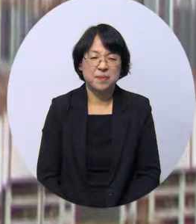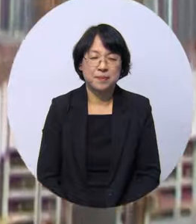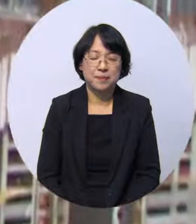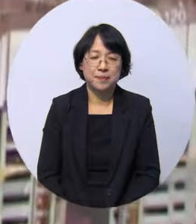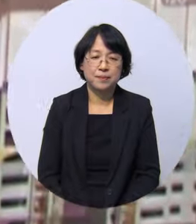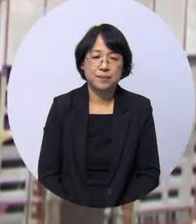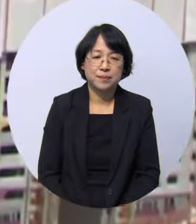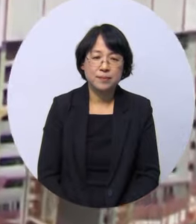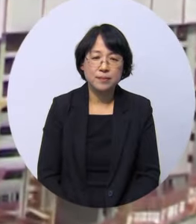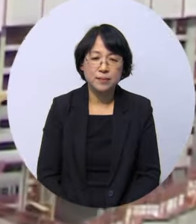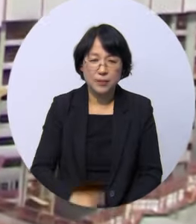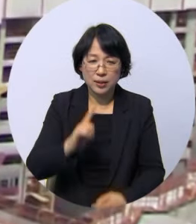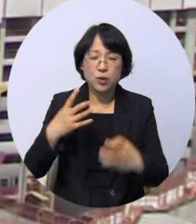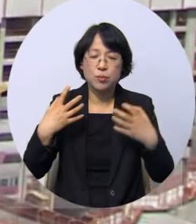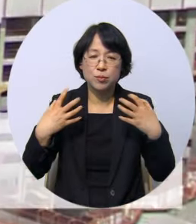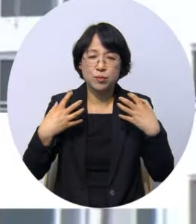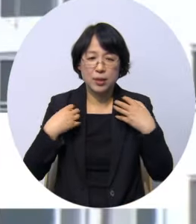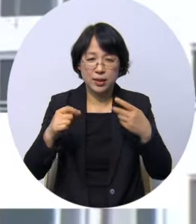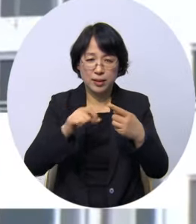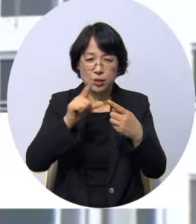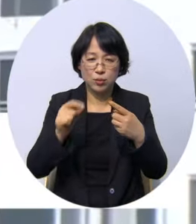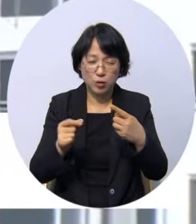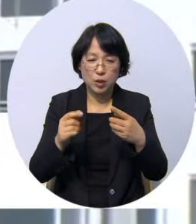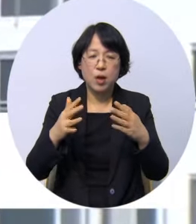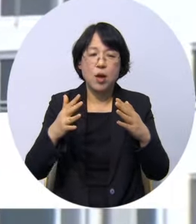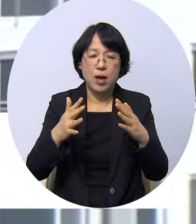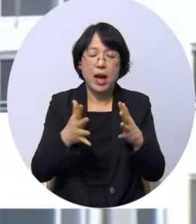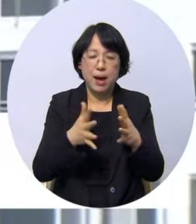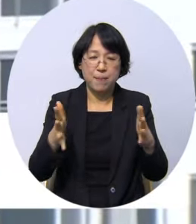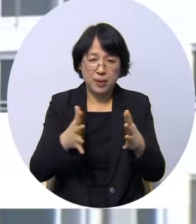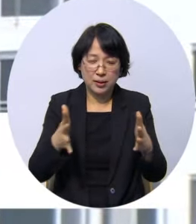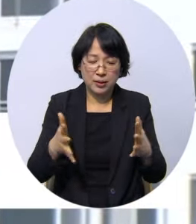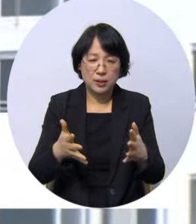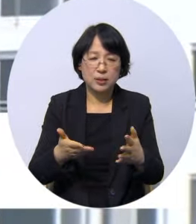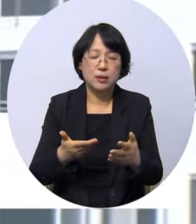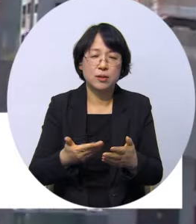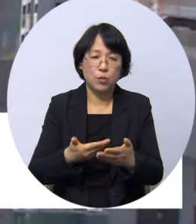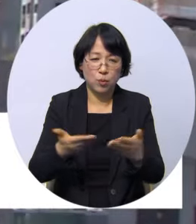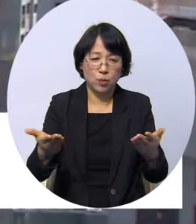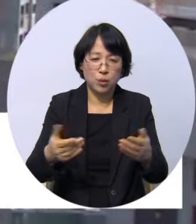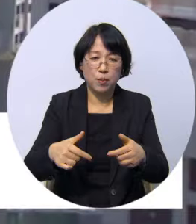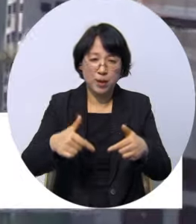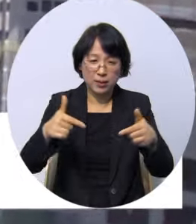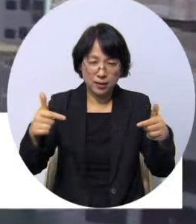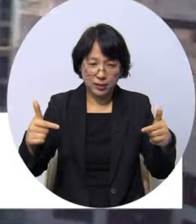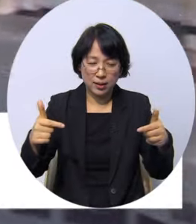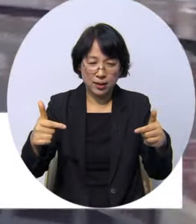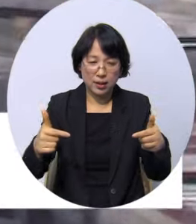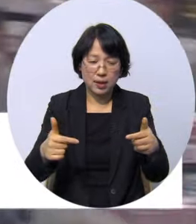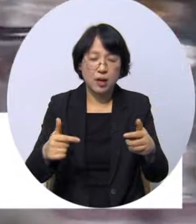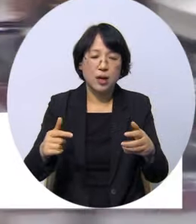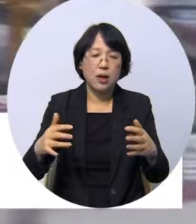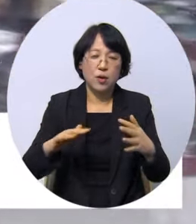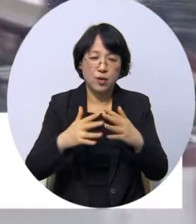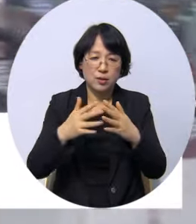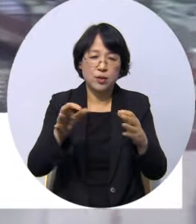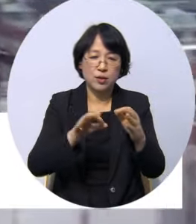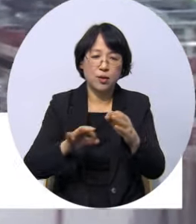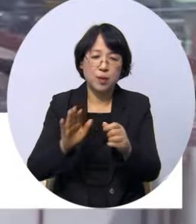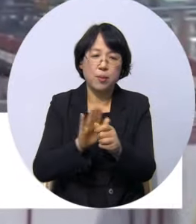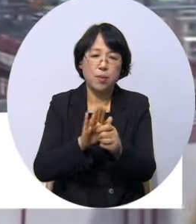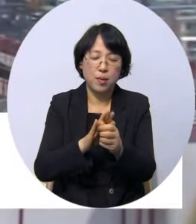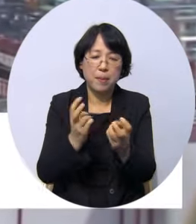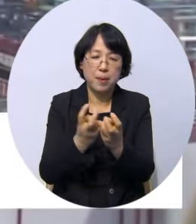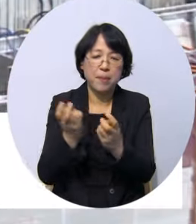기자입니다 정부가 지난 1월 주택공급 확대와 건설 경기 보안 방안을 내놨지만 부동산 시장의 침체와